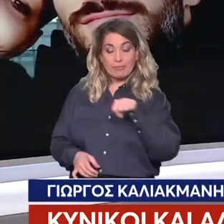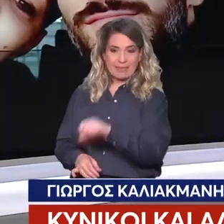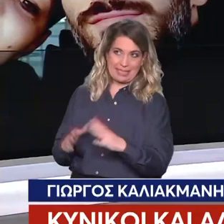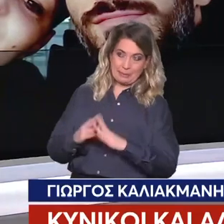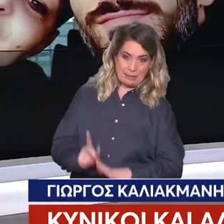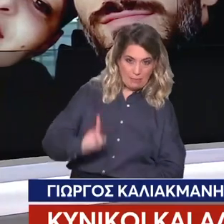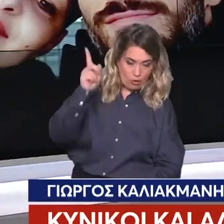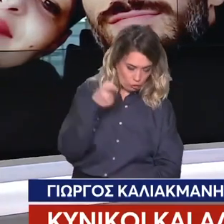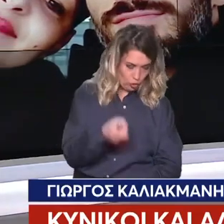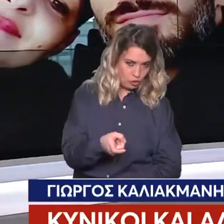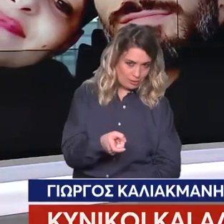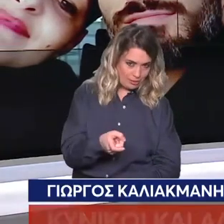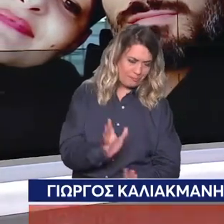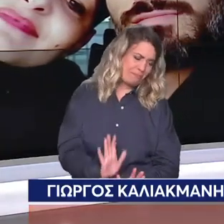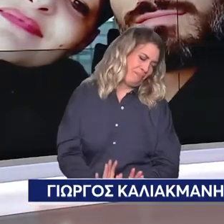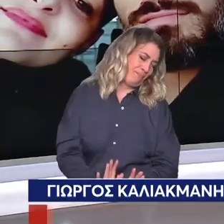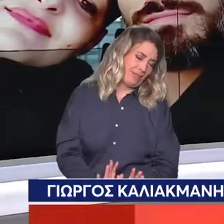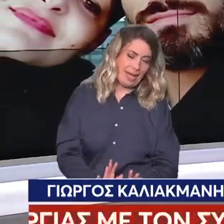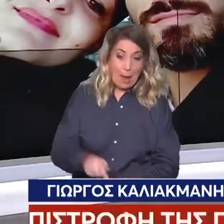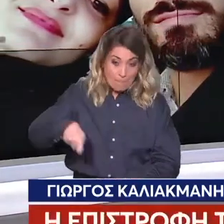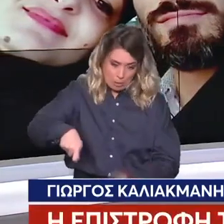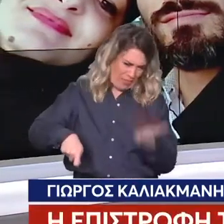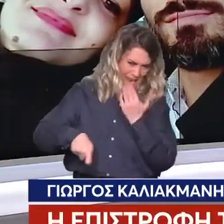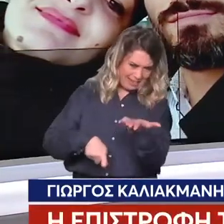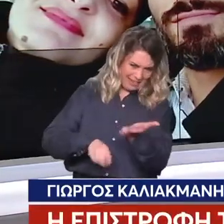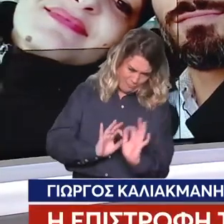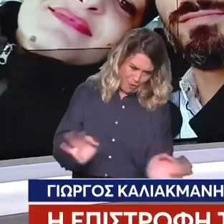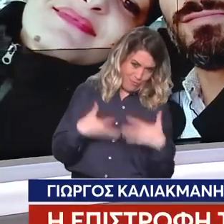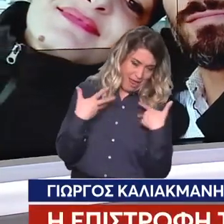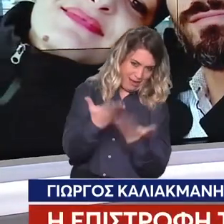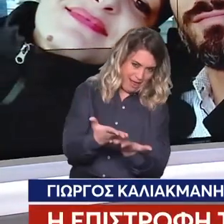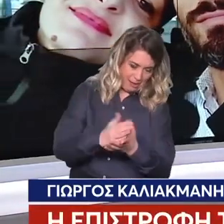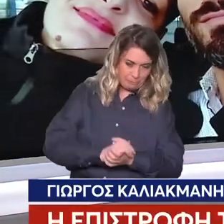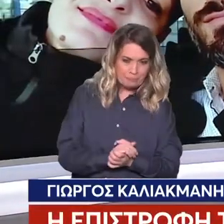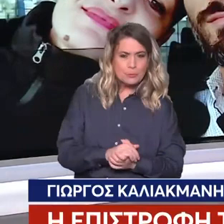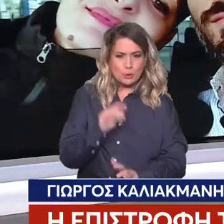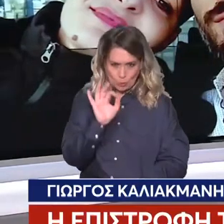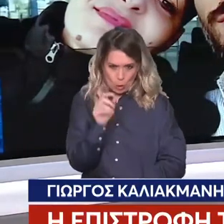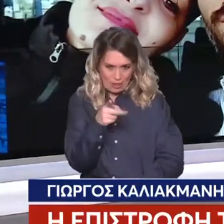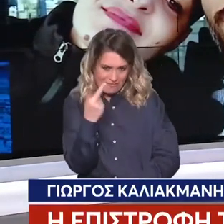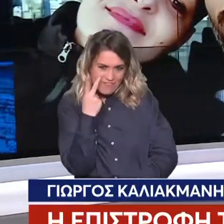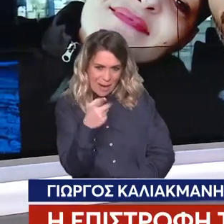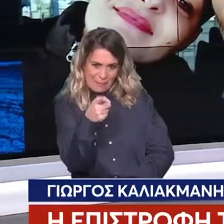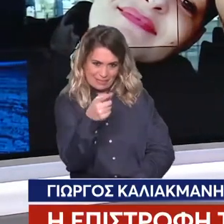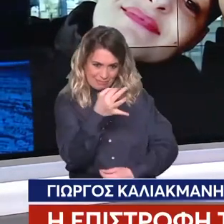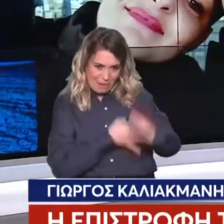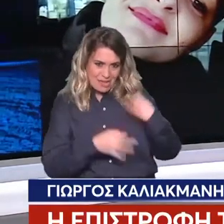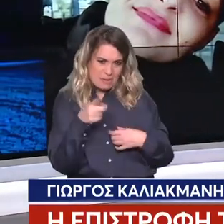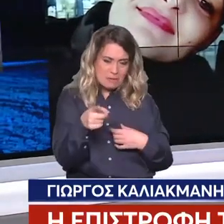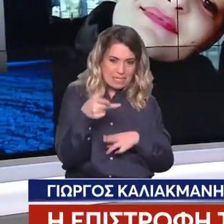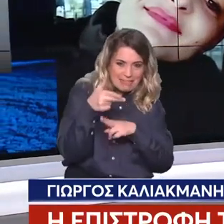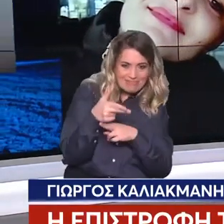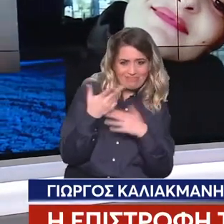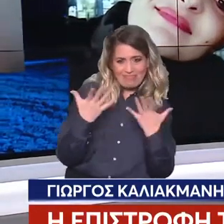σπίτι για να τη σκοτώσουν. Δεν έχει κανένα μπαστούνι, μια χαρά περπατάει. Αλλά θέλω να μου σχολιάσετε λίγο αυτό το σκηνικό. Την κρατάει χέρι-χέρι, είναι χαλαρή τελείως. Σαν